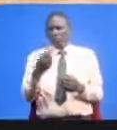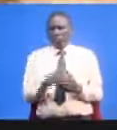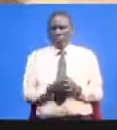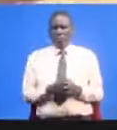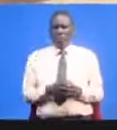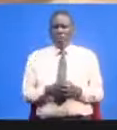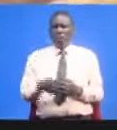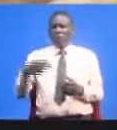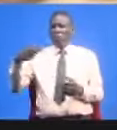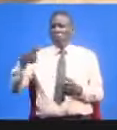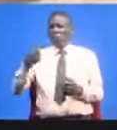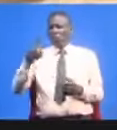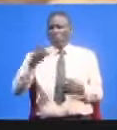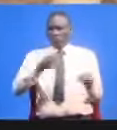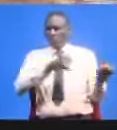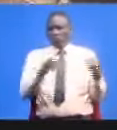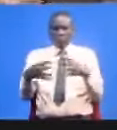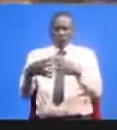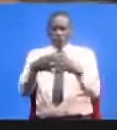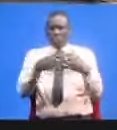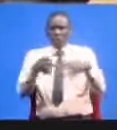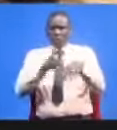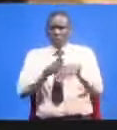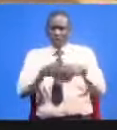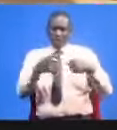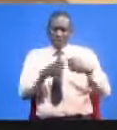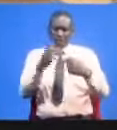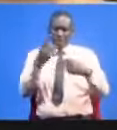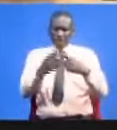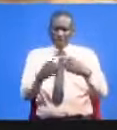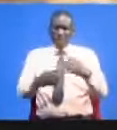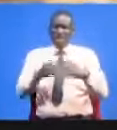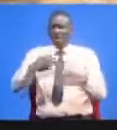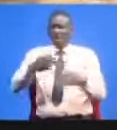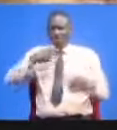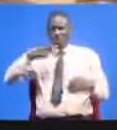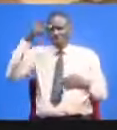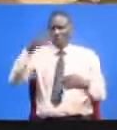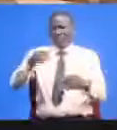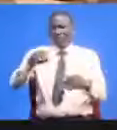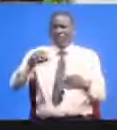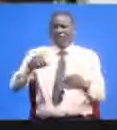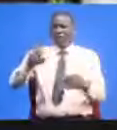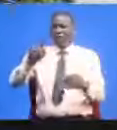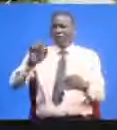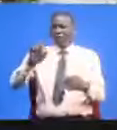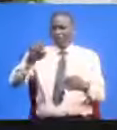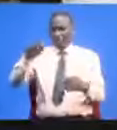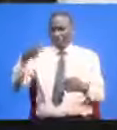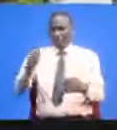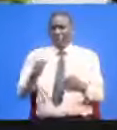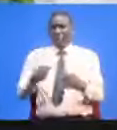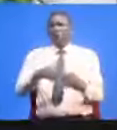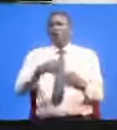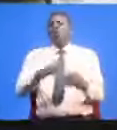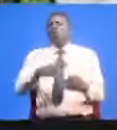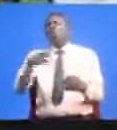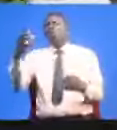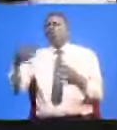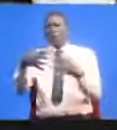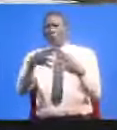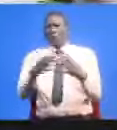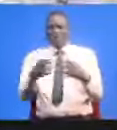Alichukua namba 2. Hulda alihamia Marekani akiwa na umri wa miaka 9 baada ya wazazi wake Philip na Tabitha Momanyi kumtangulia